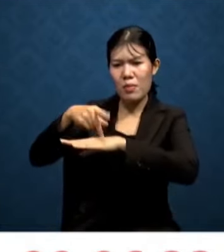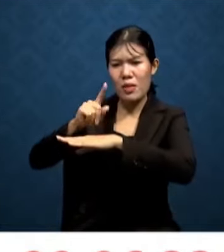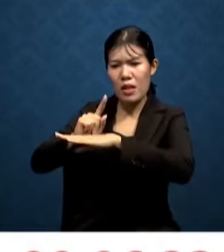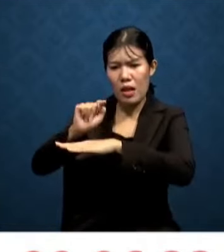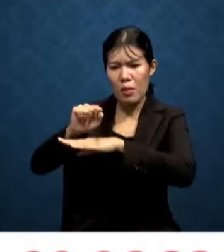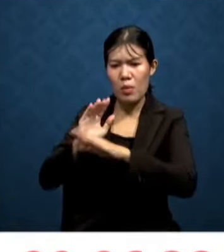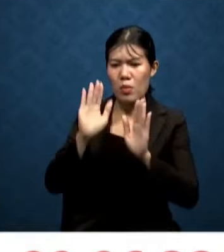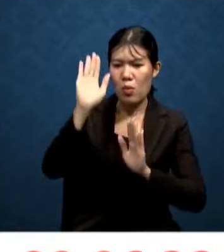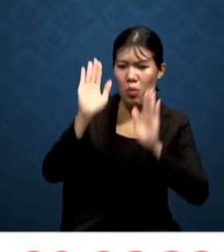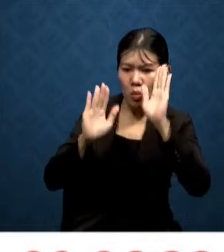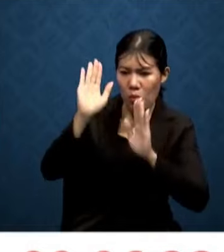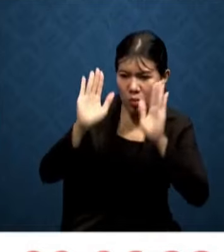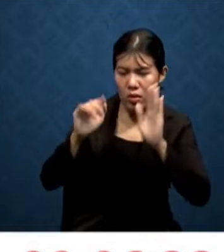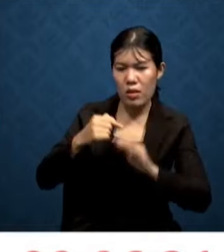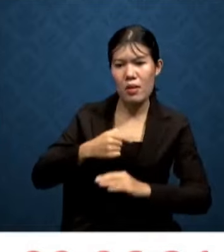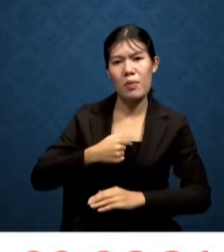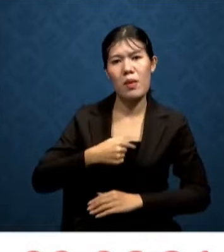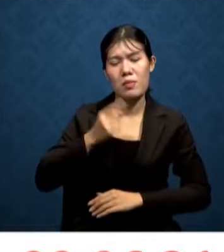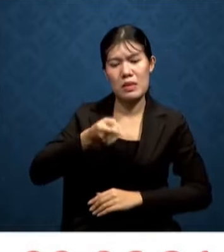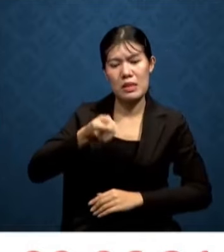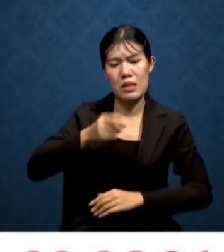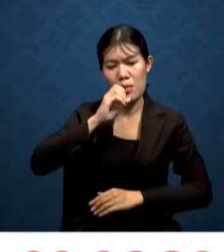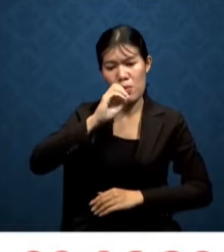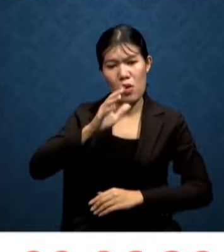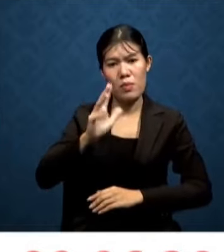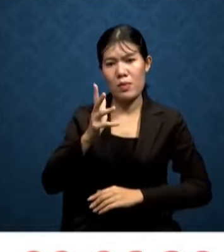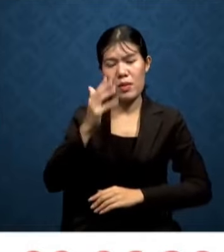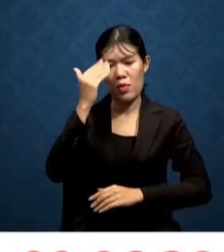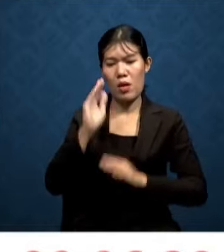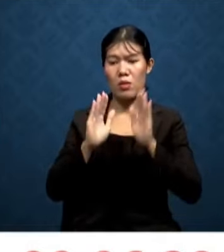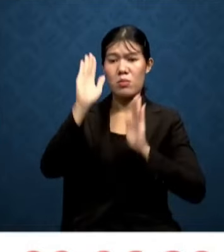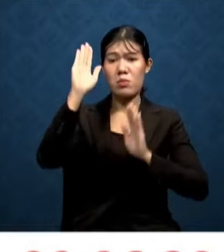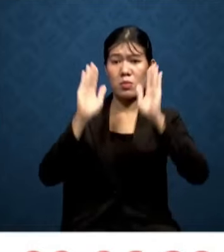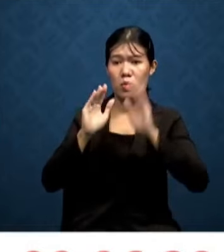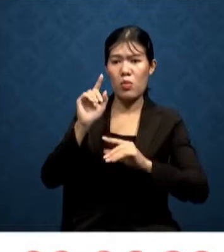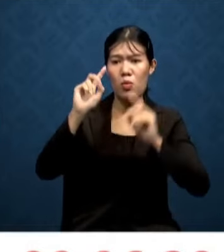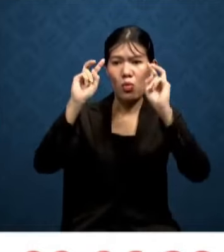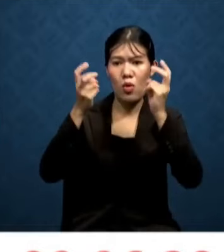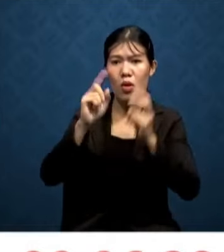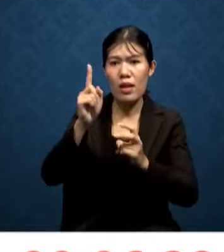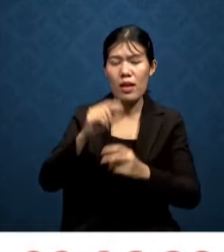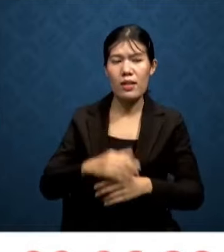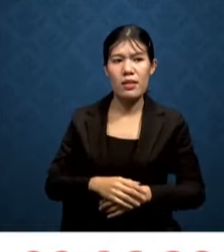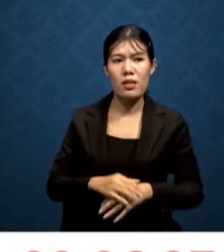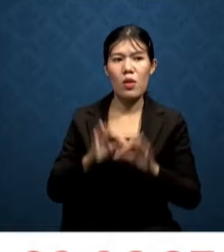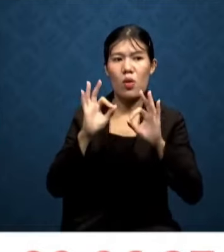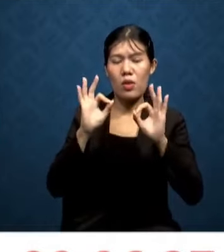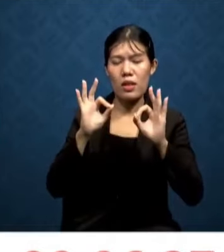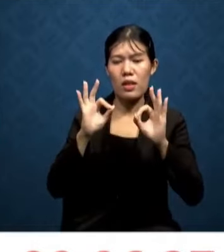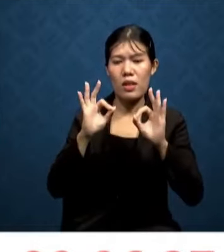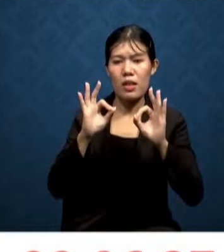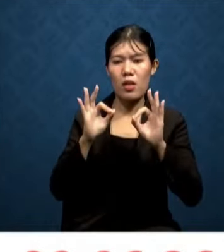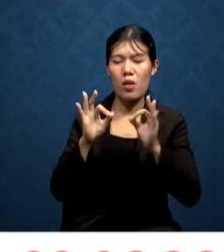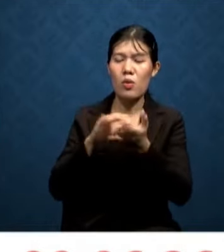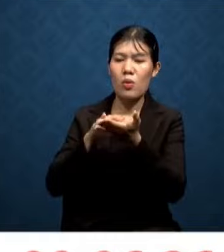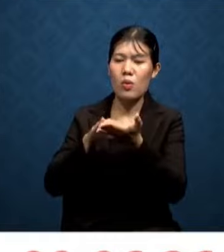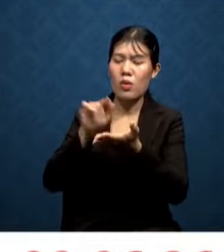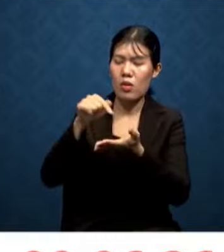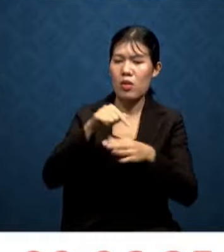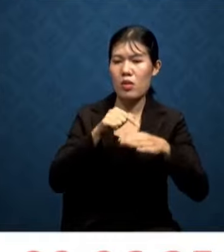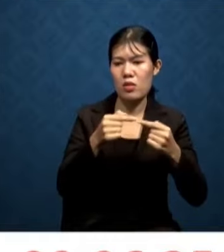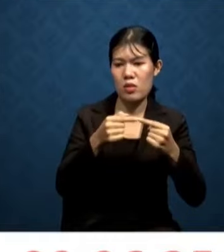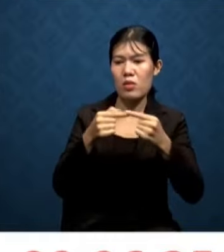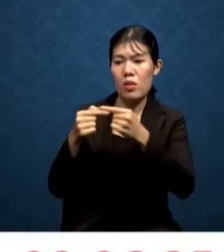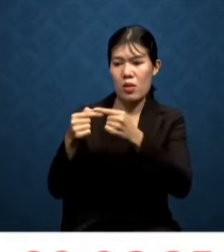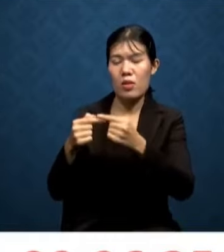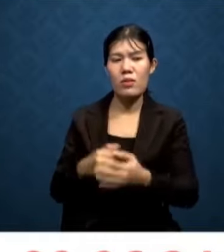ท้วงแล้วก็อภิปรายจริงๆแล้วไม่ได้บอกด้วยซ้ำไปว่าประท้วงหัวข้ออะไรเด ็ กก็นั่งฟังอยู่นะคะ ขออนุญาตอาจารย์ต่อเลยครับ ค่ะค่ะท่